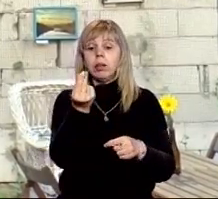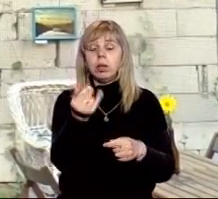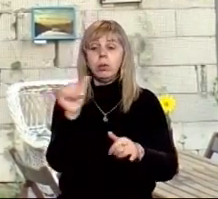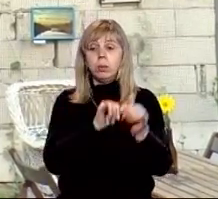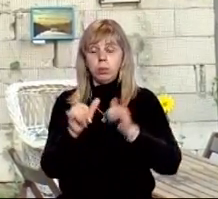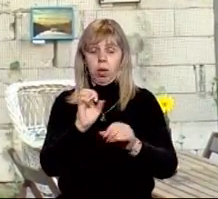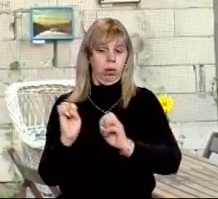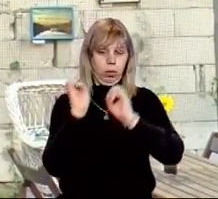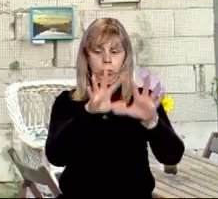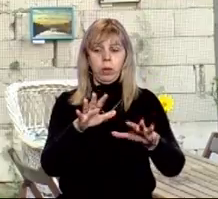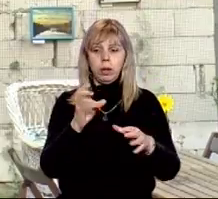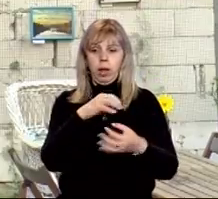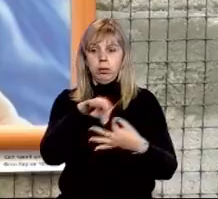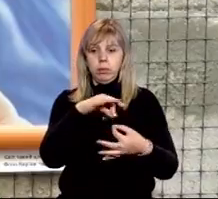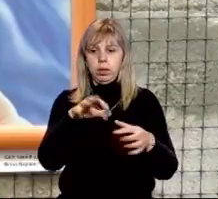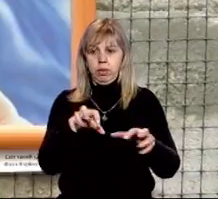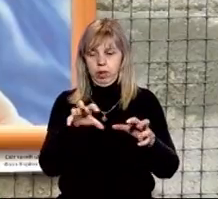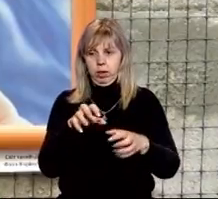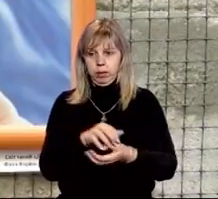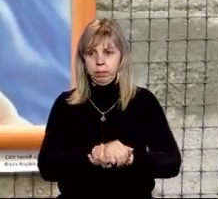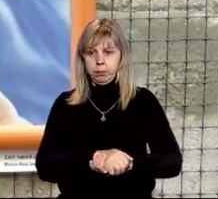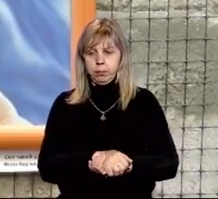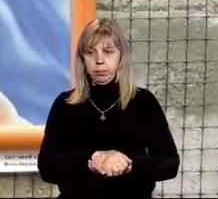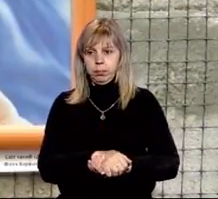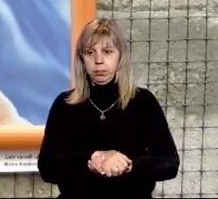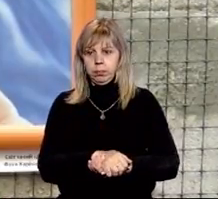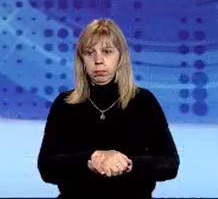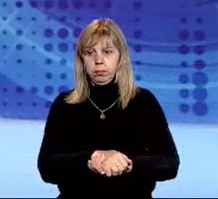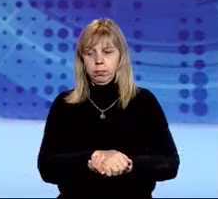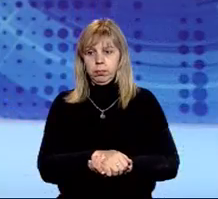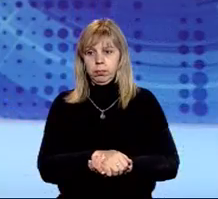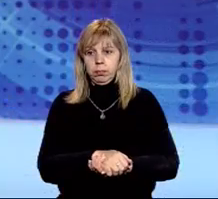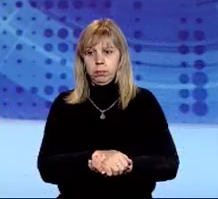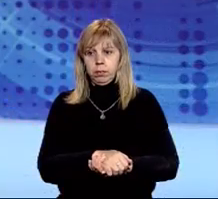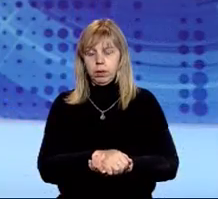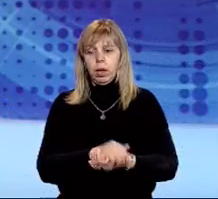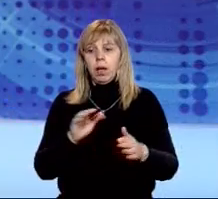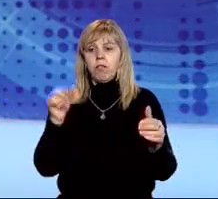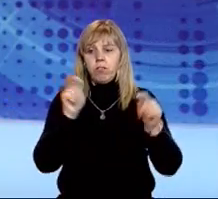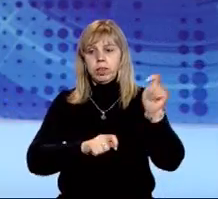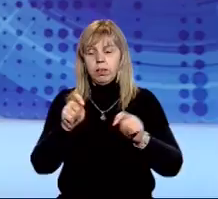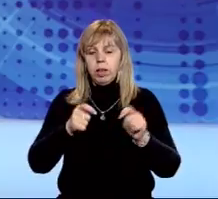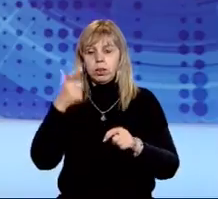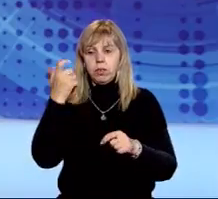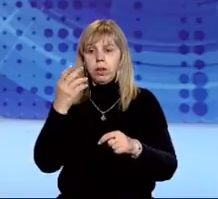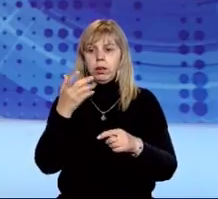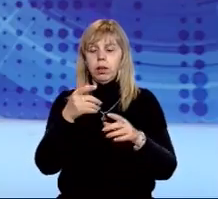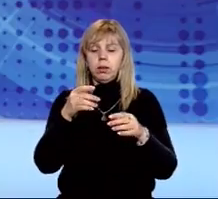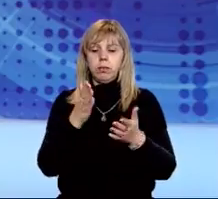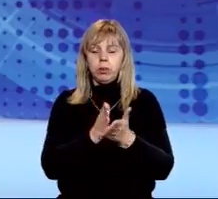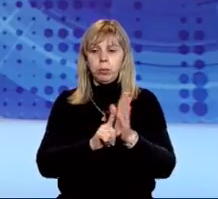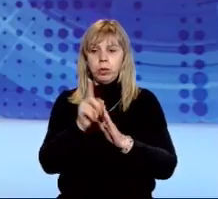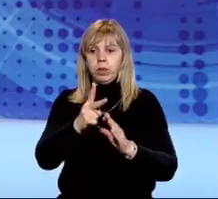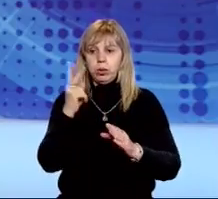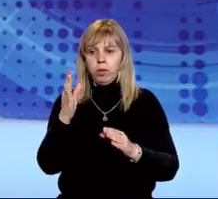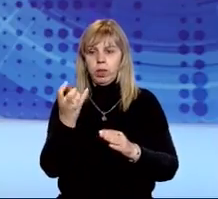передасть до притулку тварин. Руслана Гостюк, Андрій Гісим, новини на Суспільному. Фестиваль «Словенська веселіця» відбувся